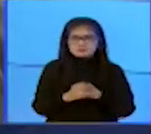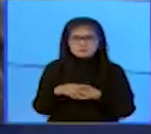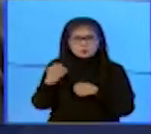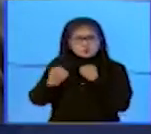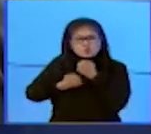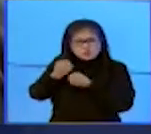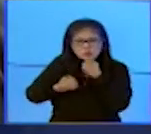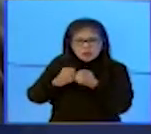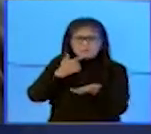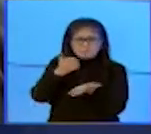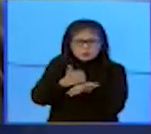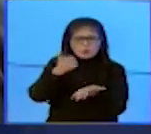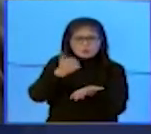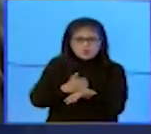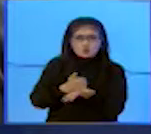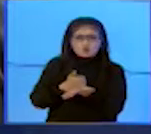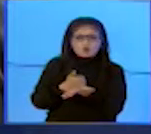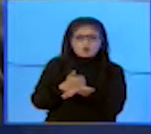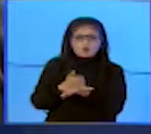betul-betul bisa